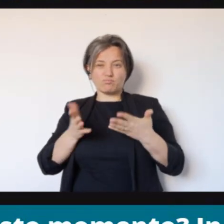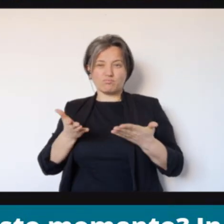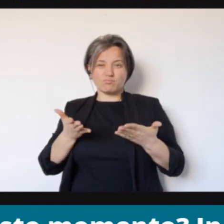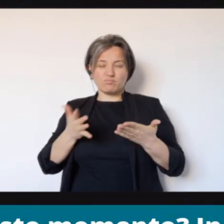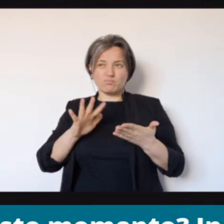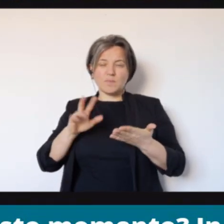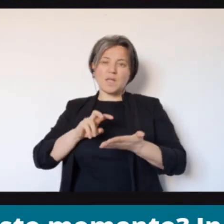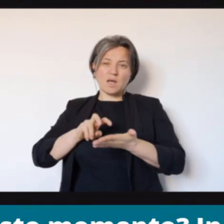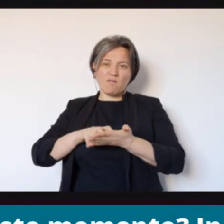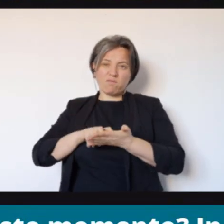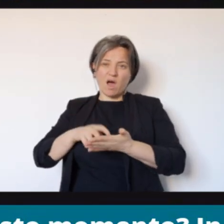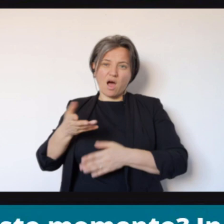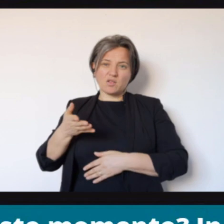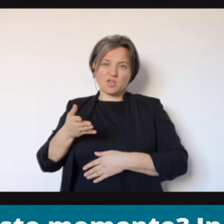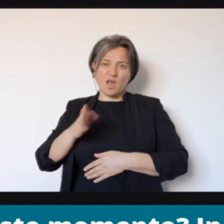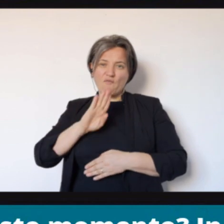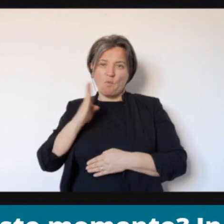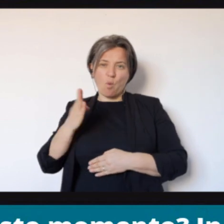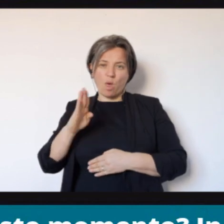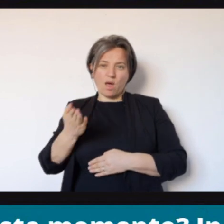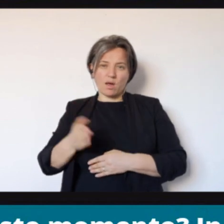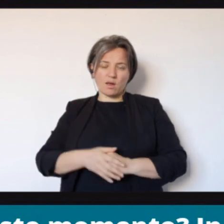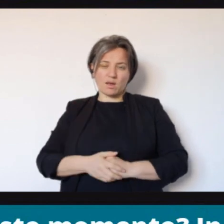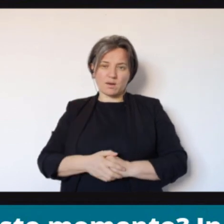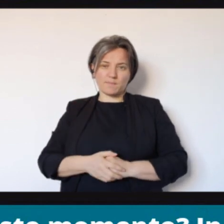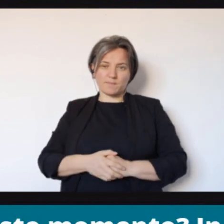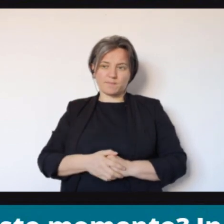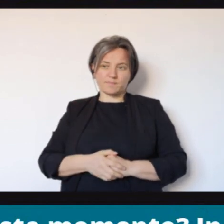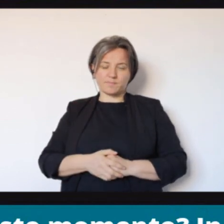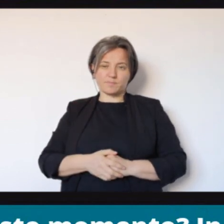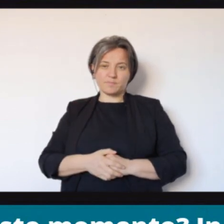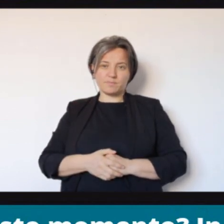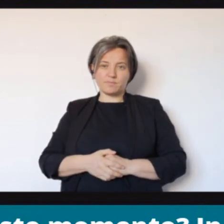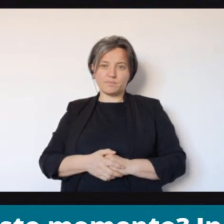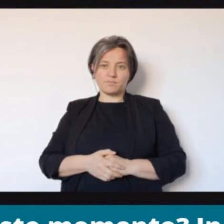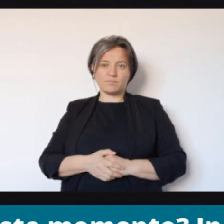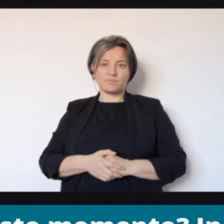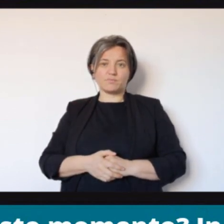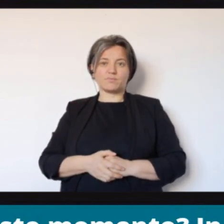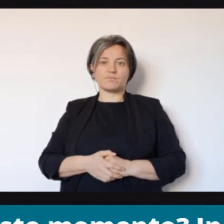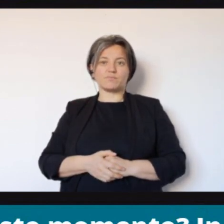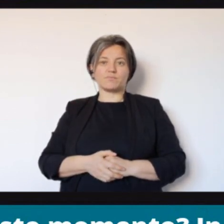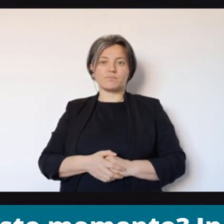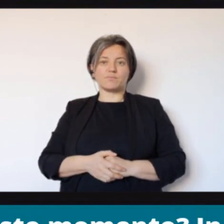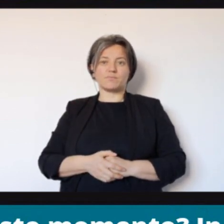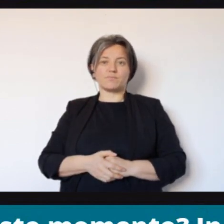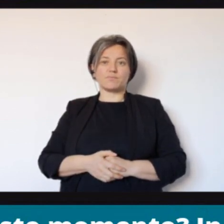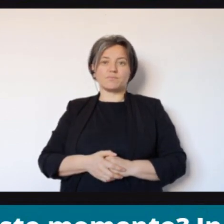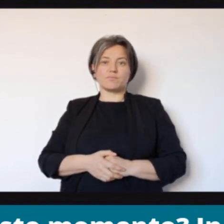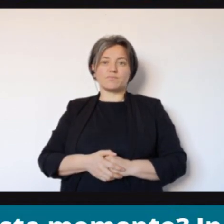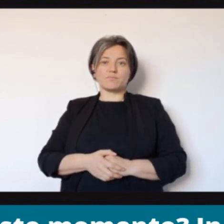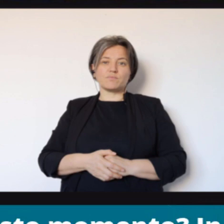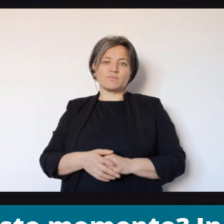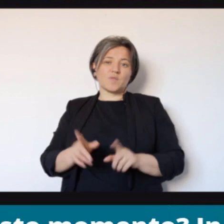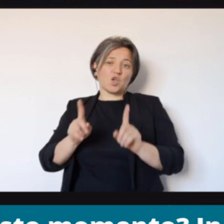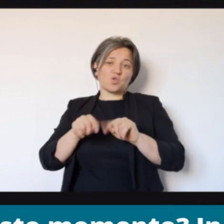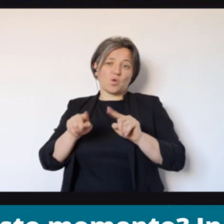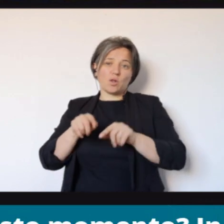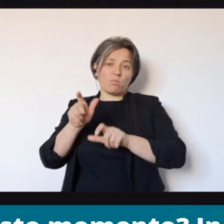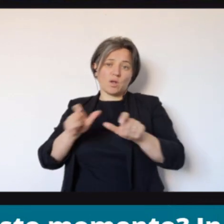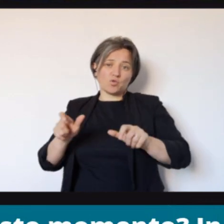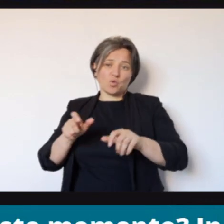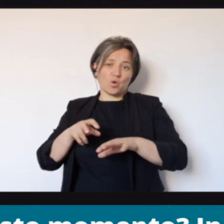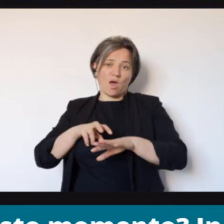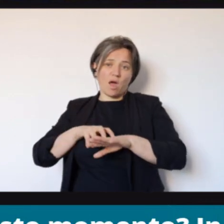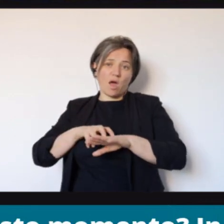che diciamo fragili, vulnerabili. E in un certo senso sono i